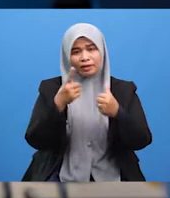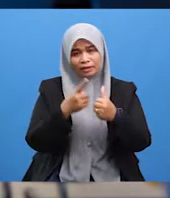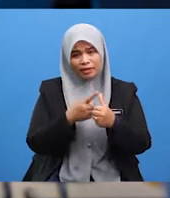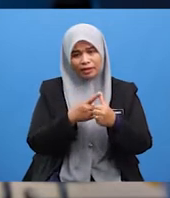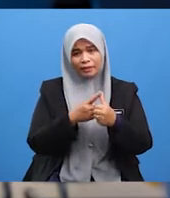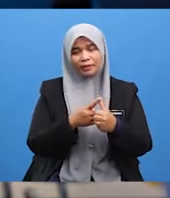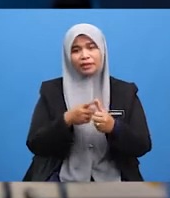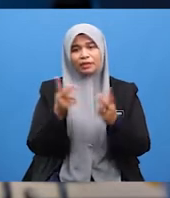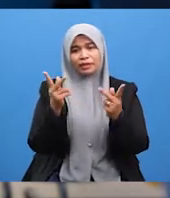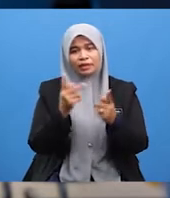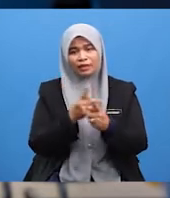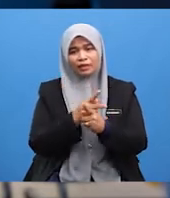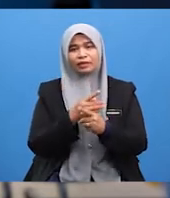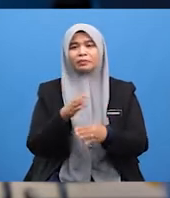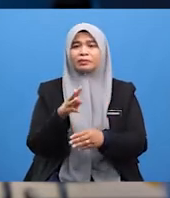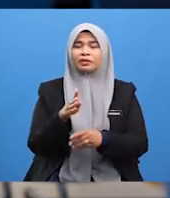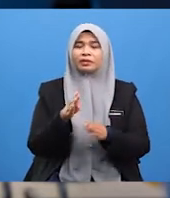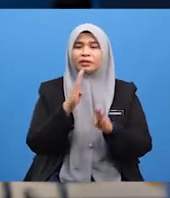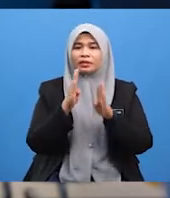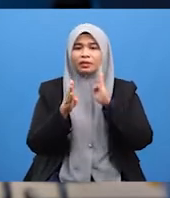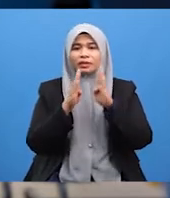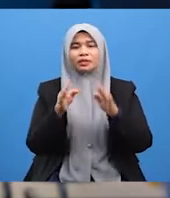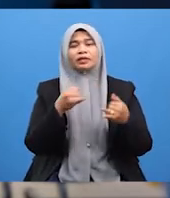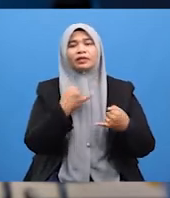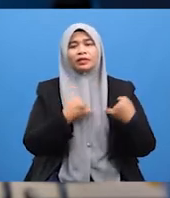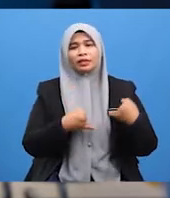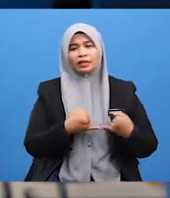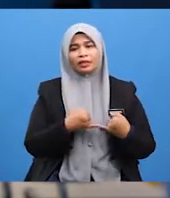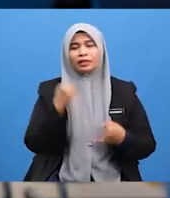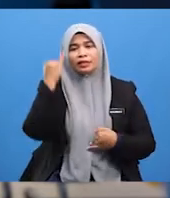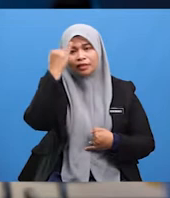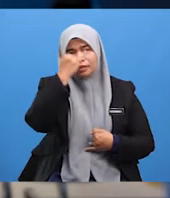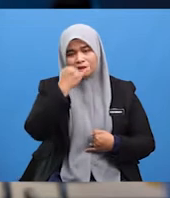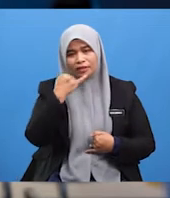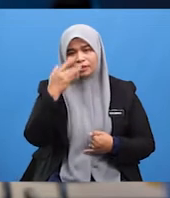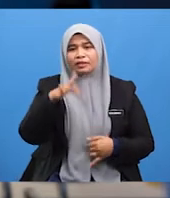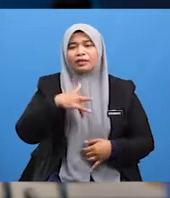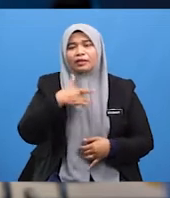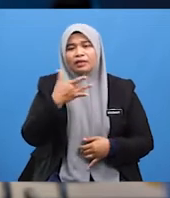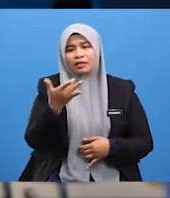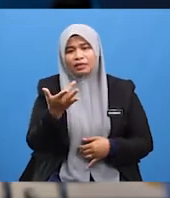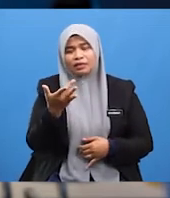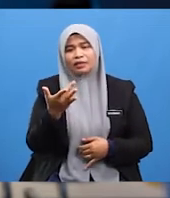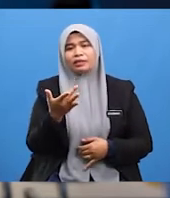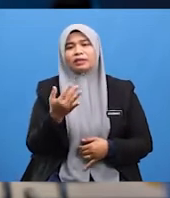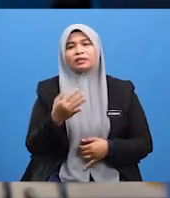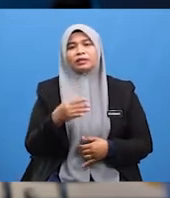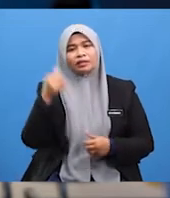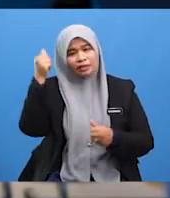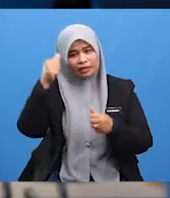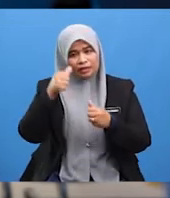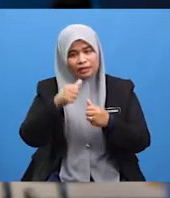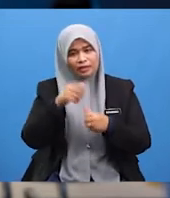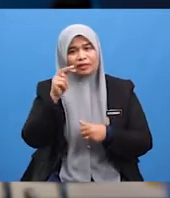Pertama kali bicara hati, indah terasa